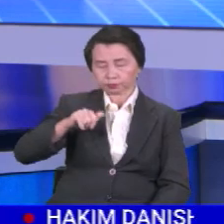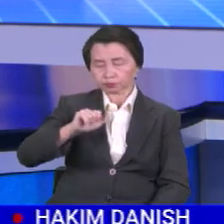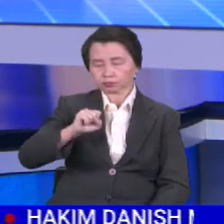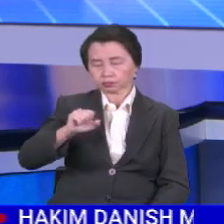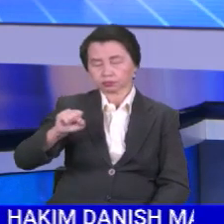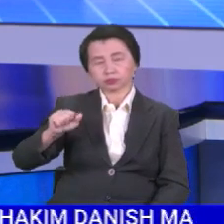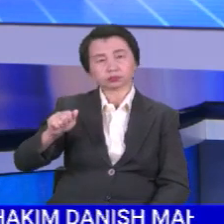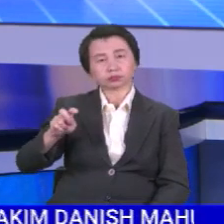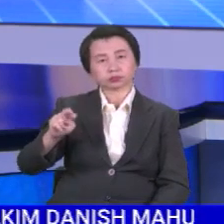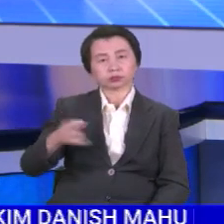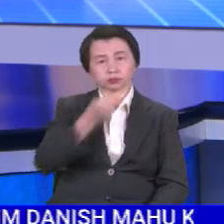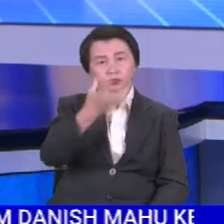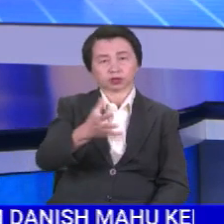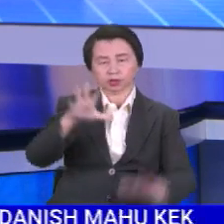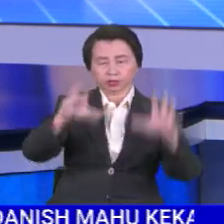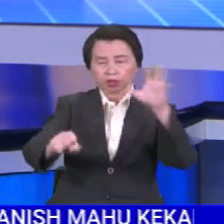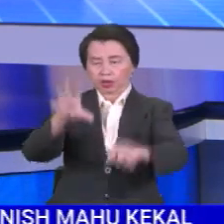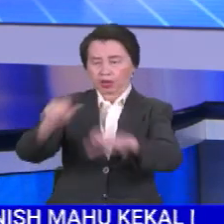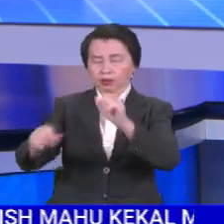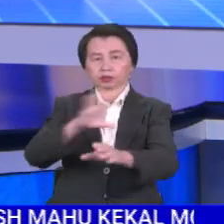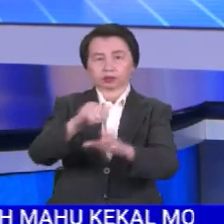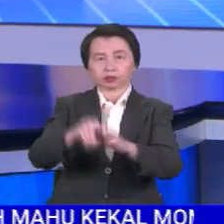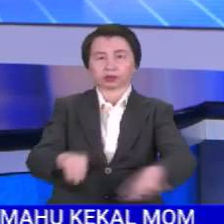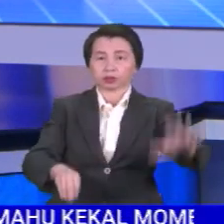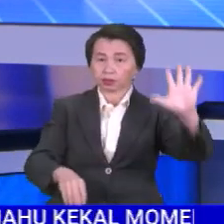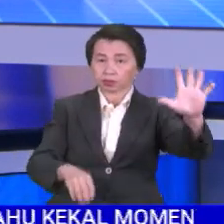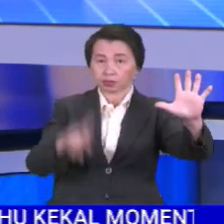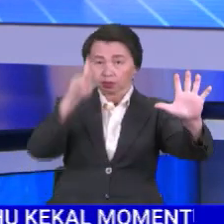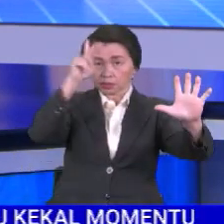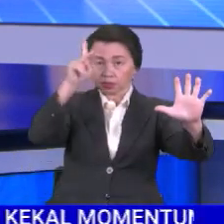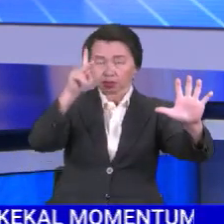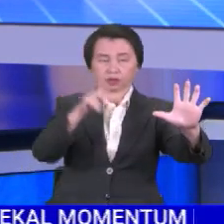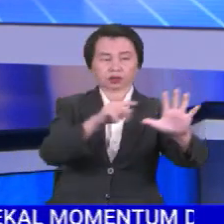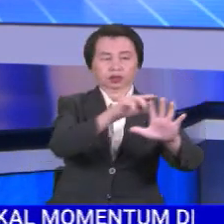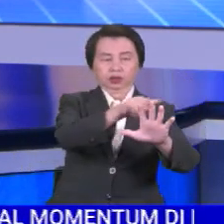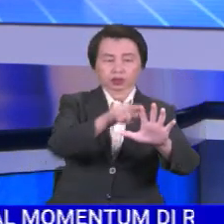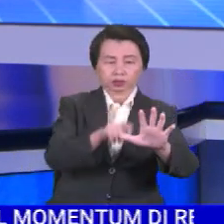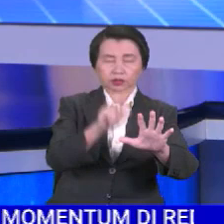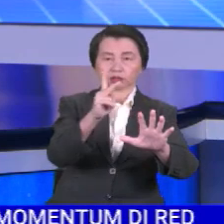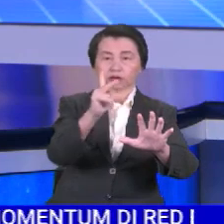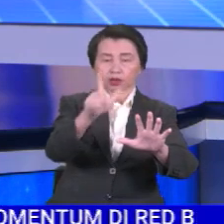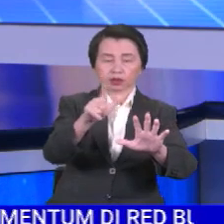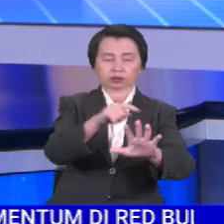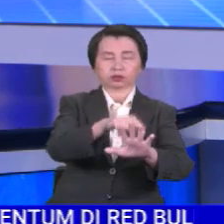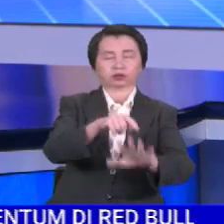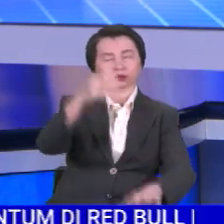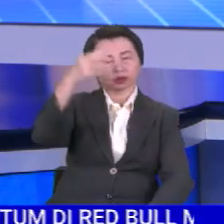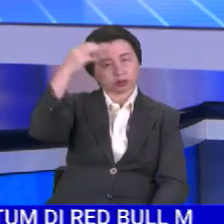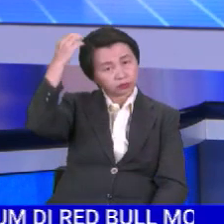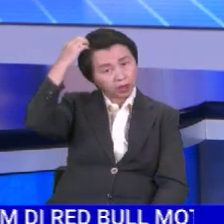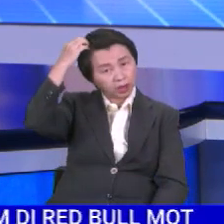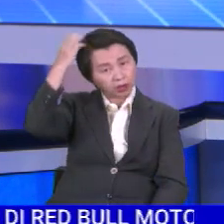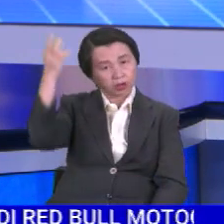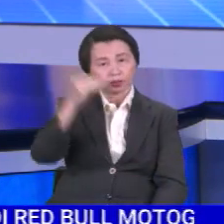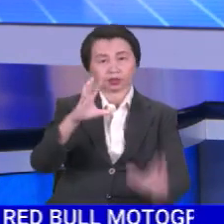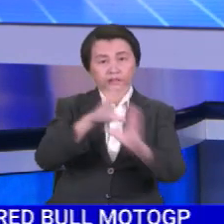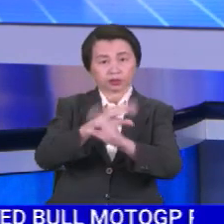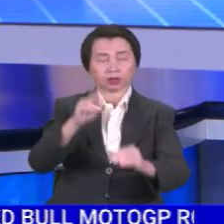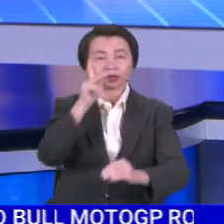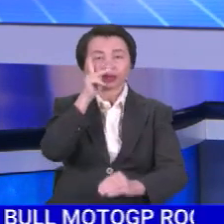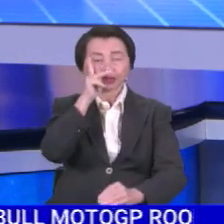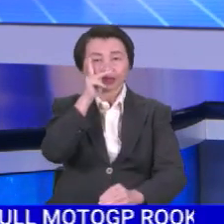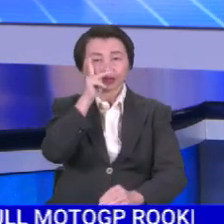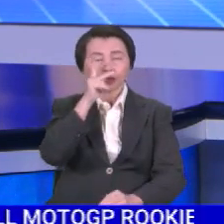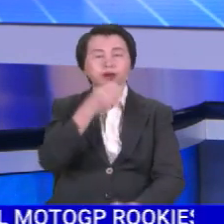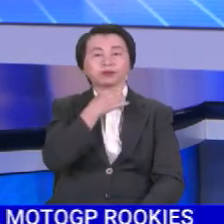Ghazali memaklumkan tangkapan merangkumi 5 di Kelantan, masing-masing 3 di Kuala Lumpur dan Selangor, manakala Sarawak, Kedah dan